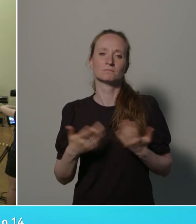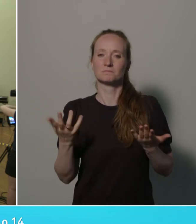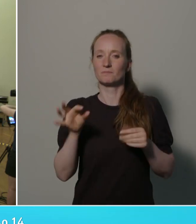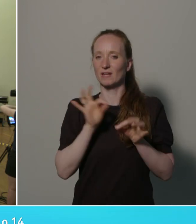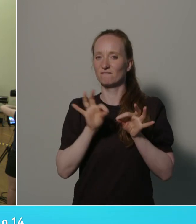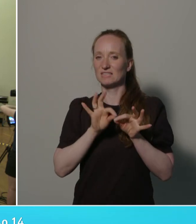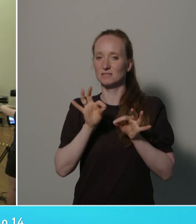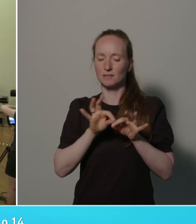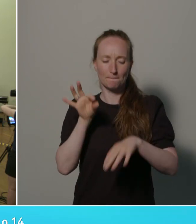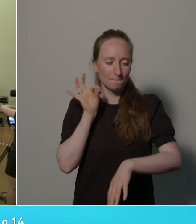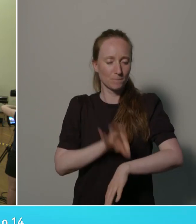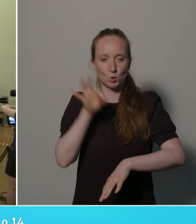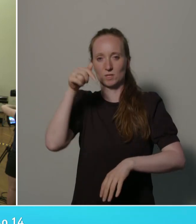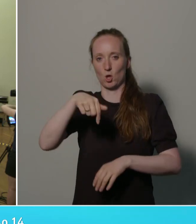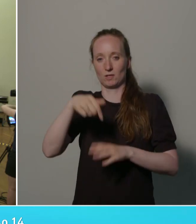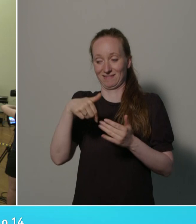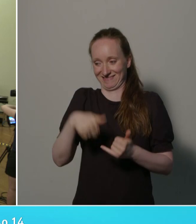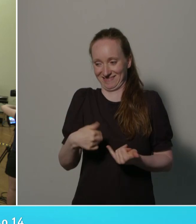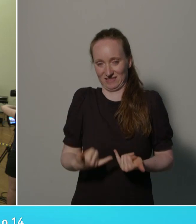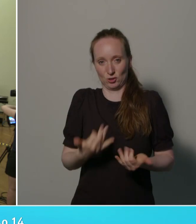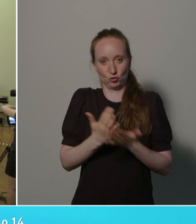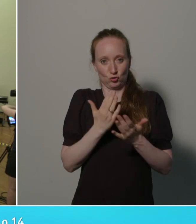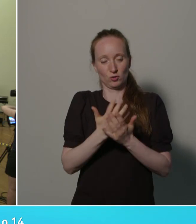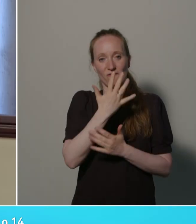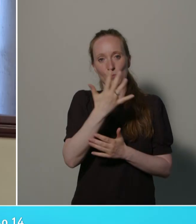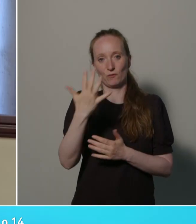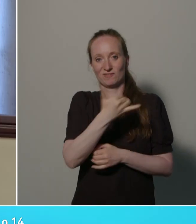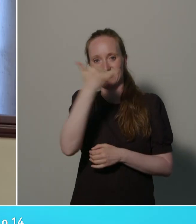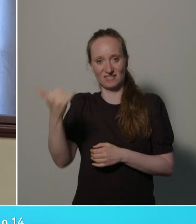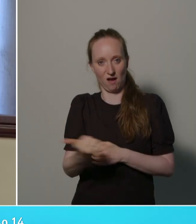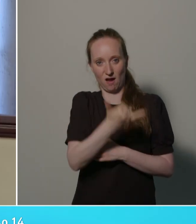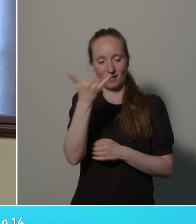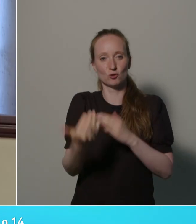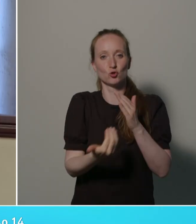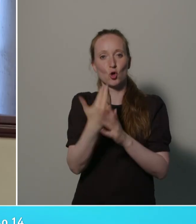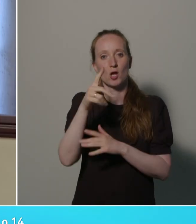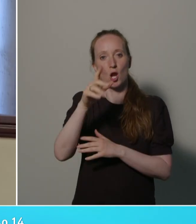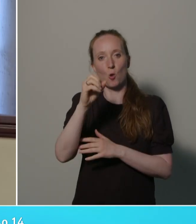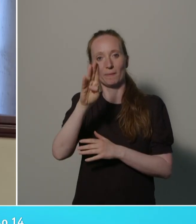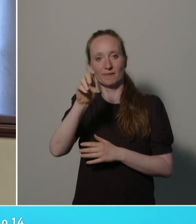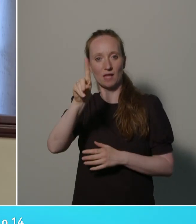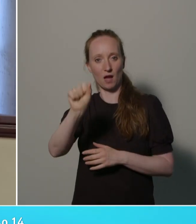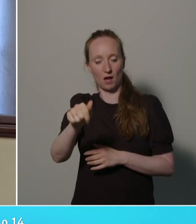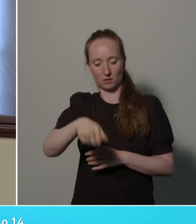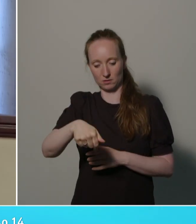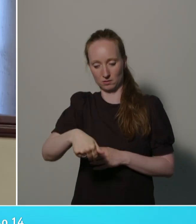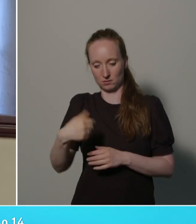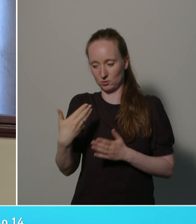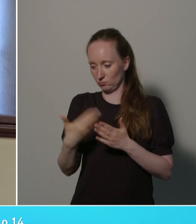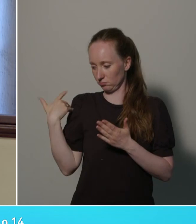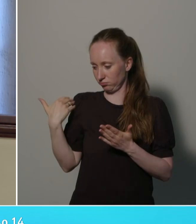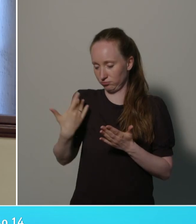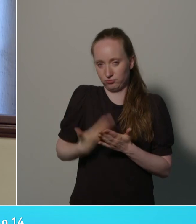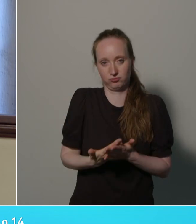genau wohne ich 55 Jahre in diesem Stadtteil Neulobeda. Und warum sage ich das? Weil